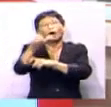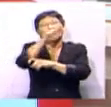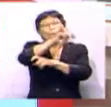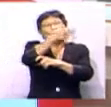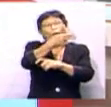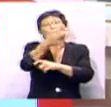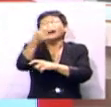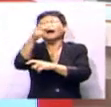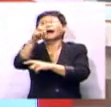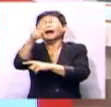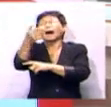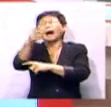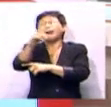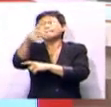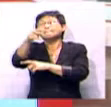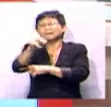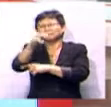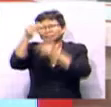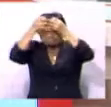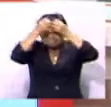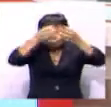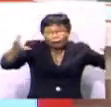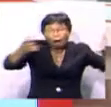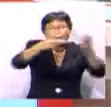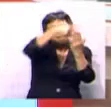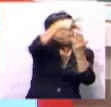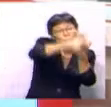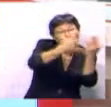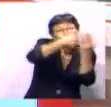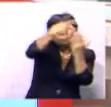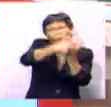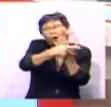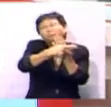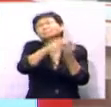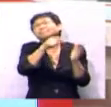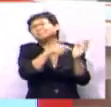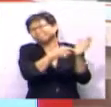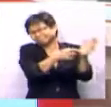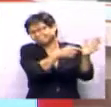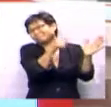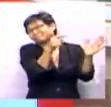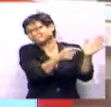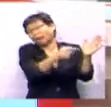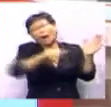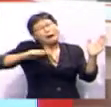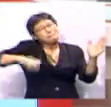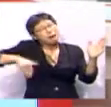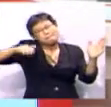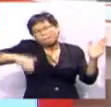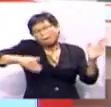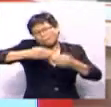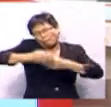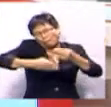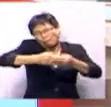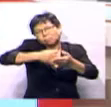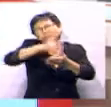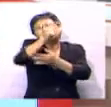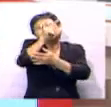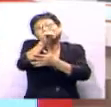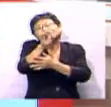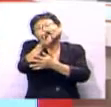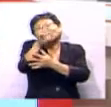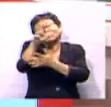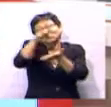Muhammad Amin Nordin Abdul Aziz mendedahkan projek-projek itu merupakan antara yang belum melalui proses tender